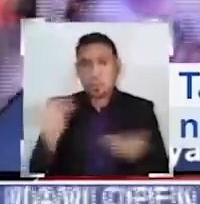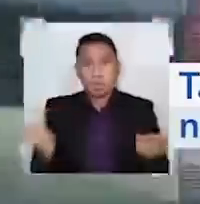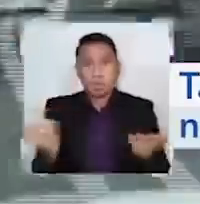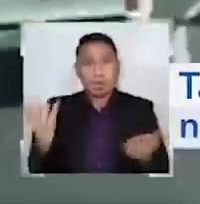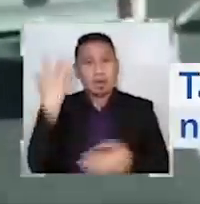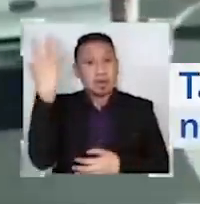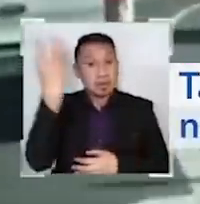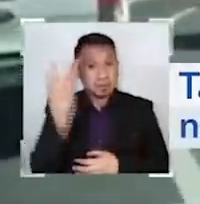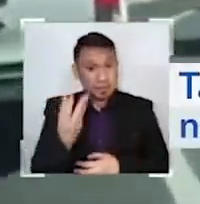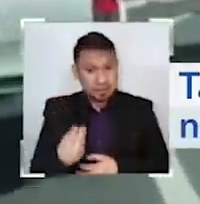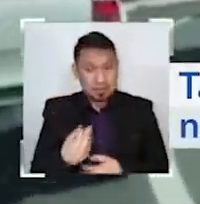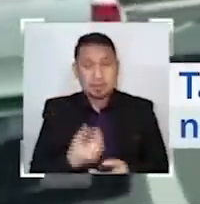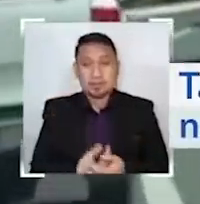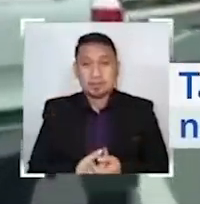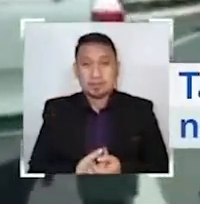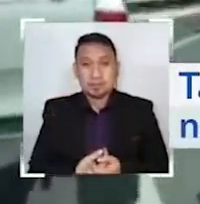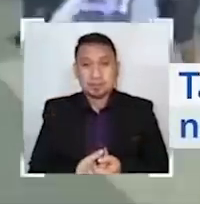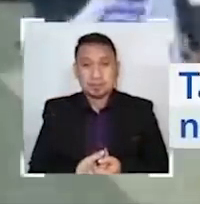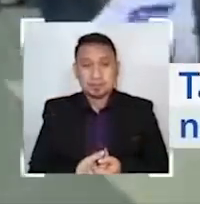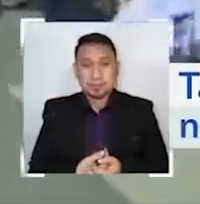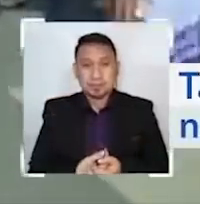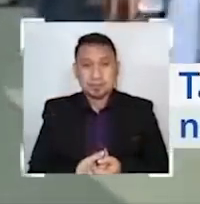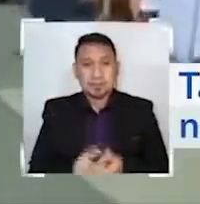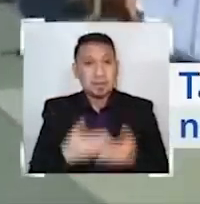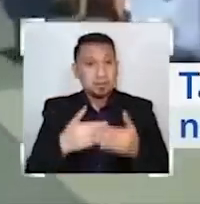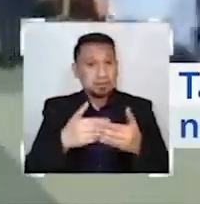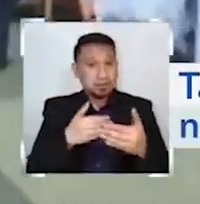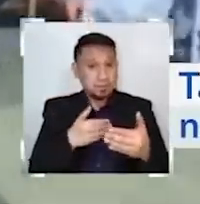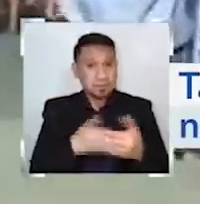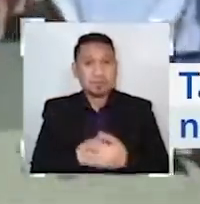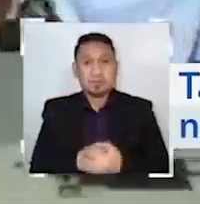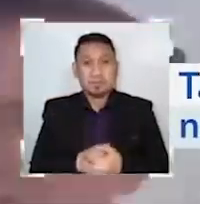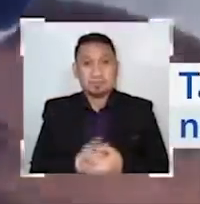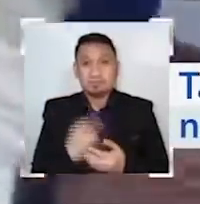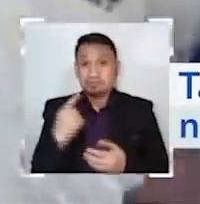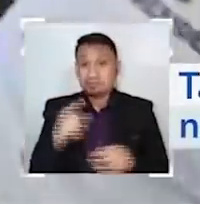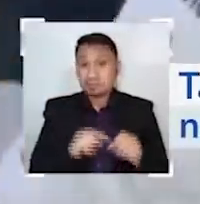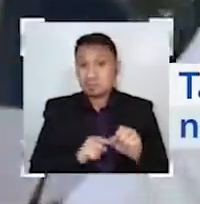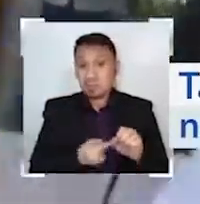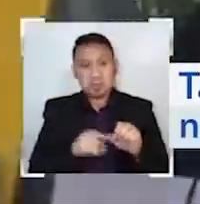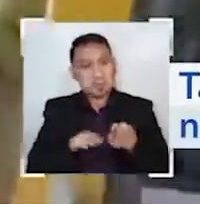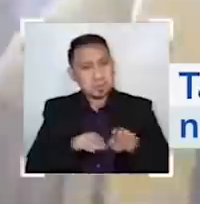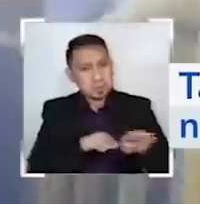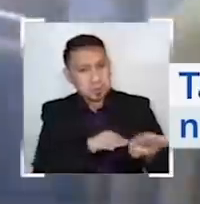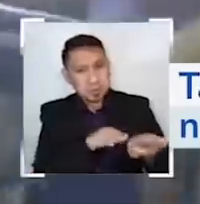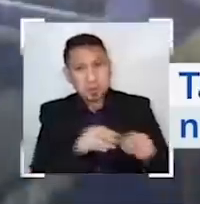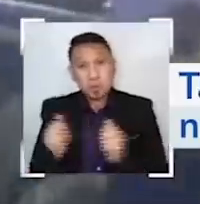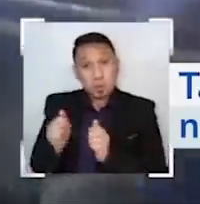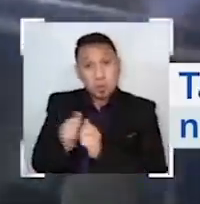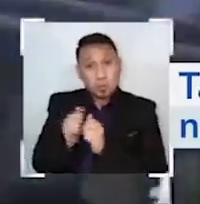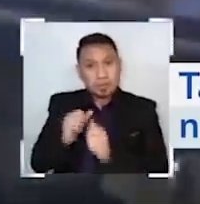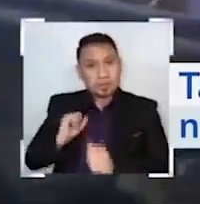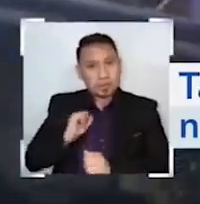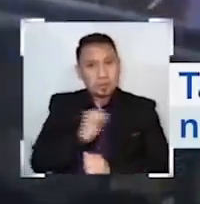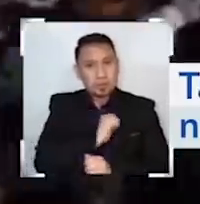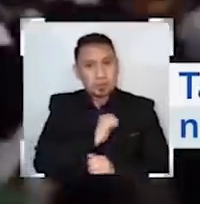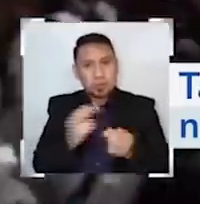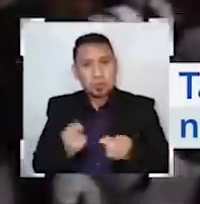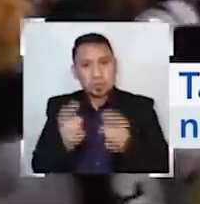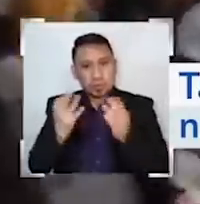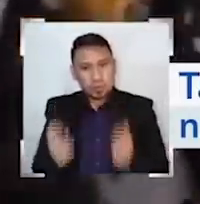araw. Bago yan, nagkaravan si Moreno kasamang ilang senatorial candidates sa bayan ng San